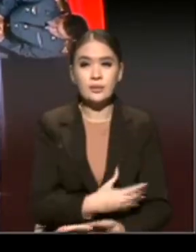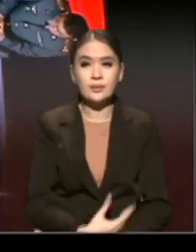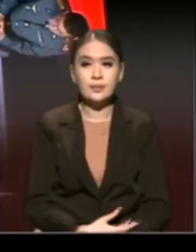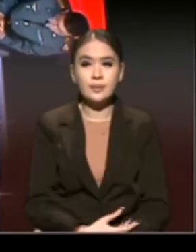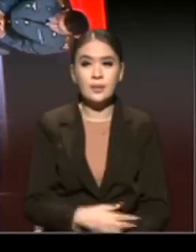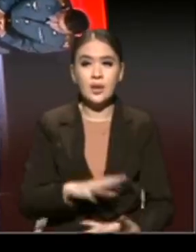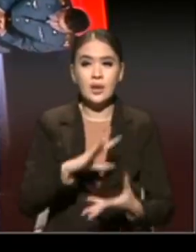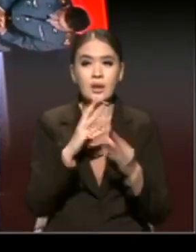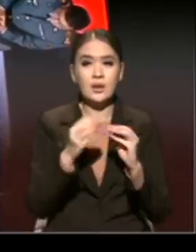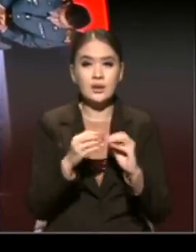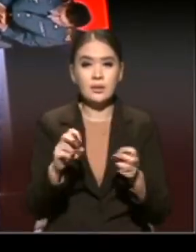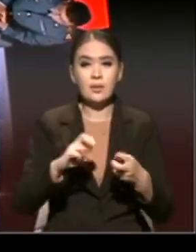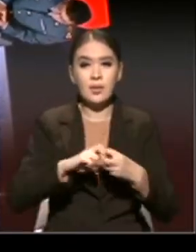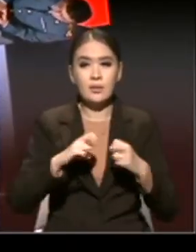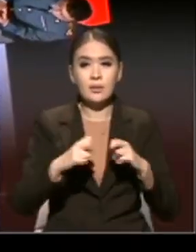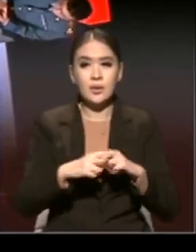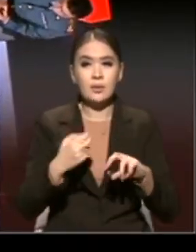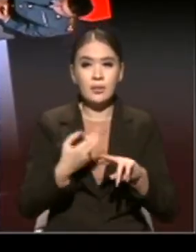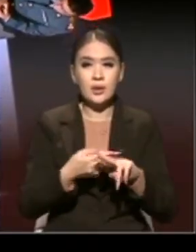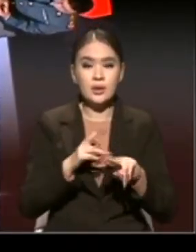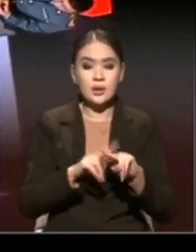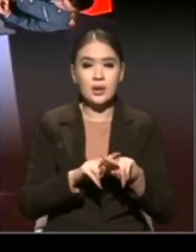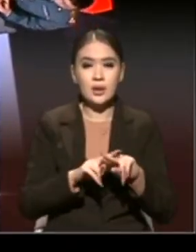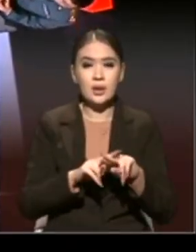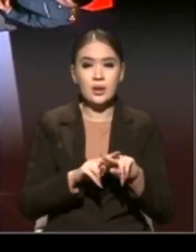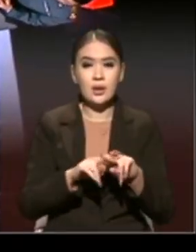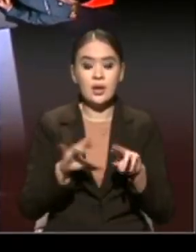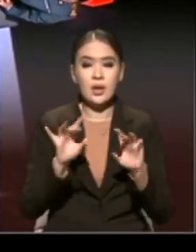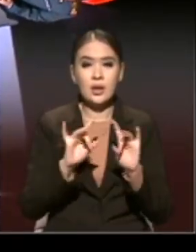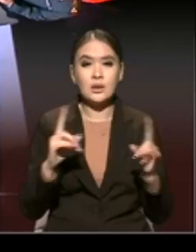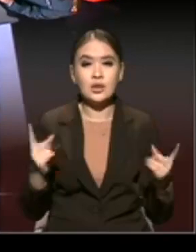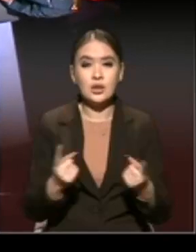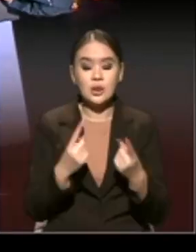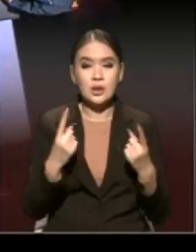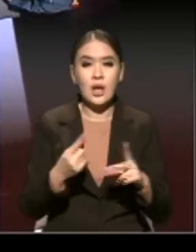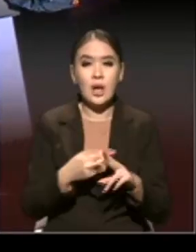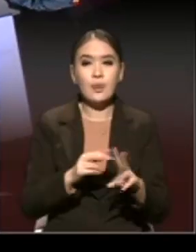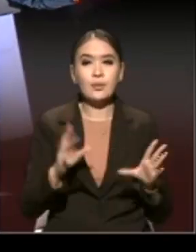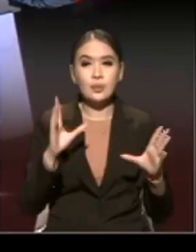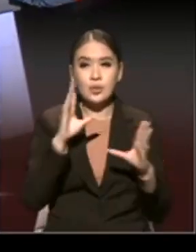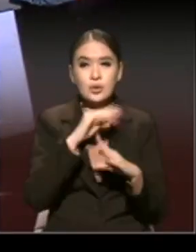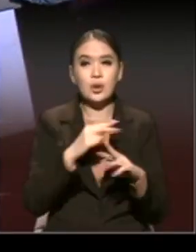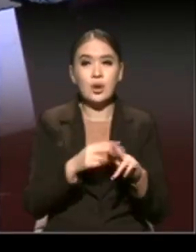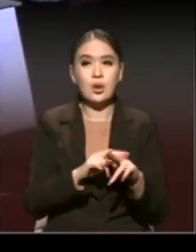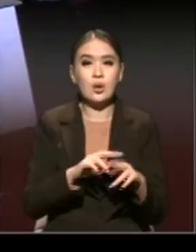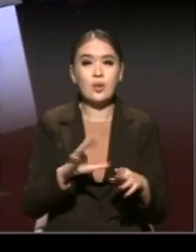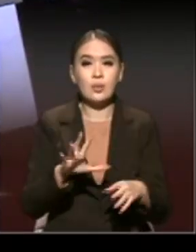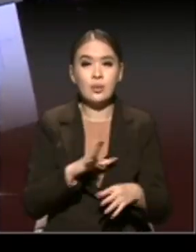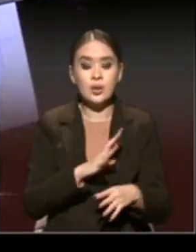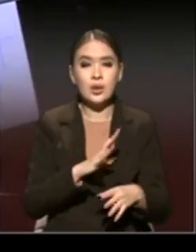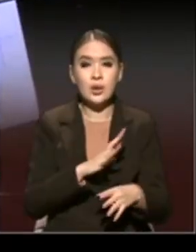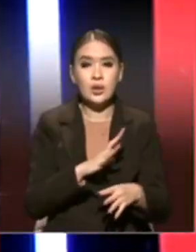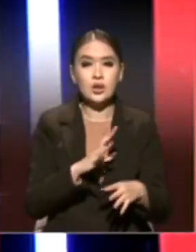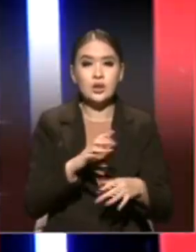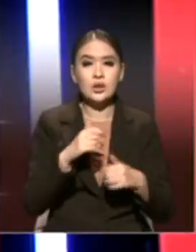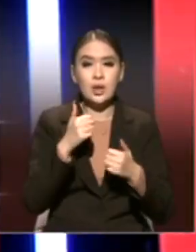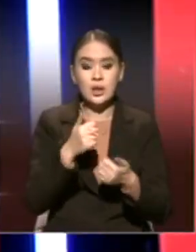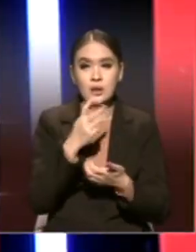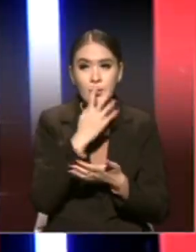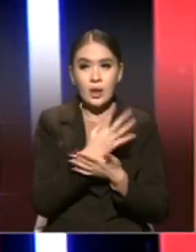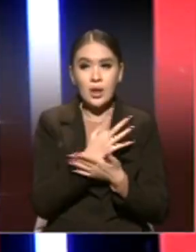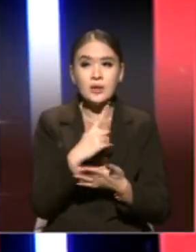Ең негізгі проблема мынау болып тұр. Біз айтайық, жеңілдікпен жасалған мүмкіндік бұл орасан зор жақсылық,